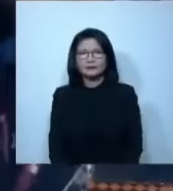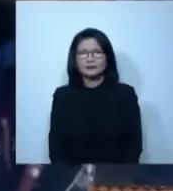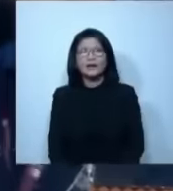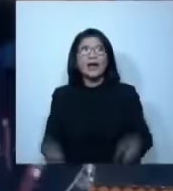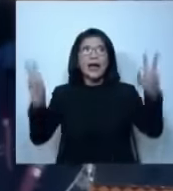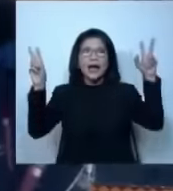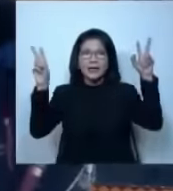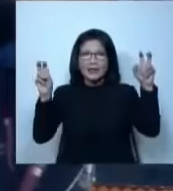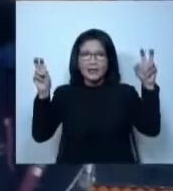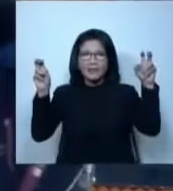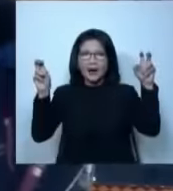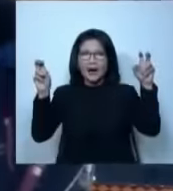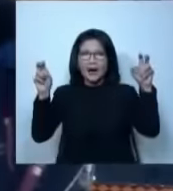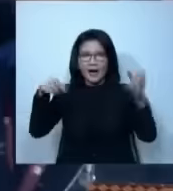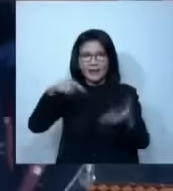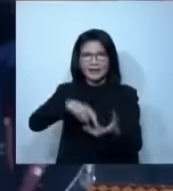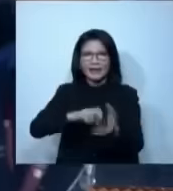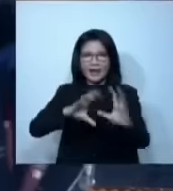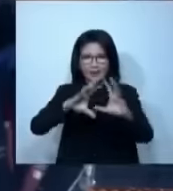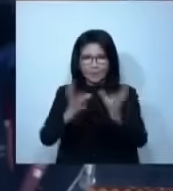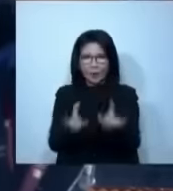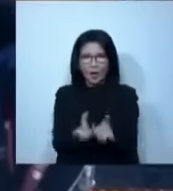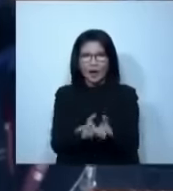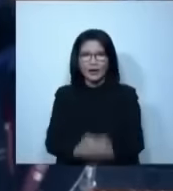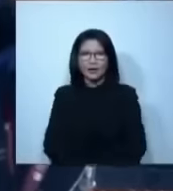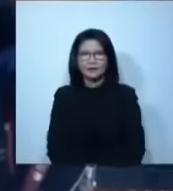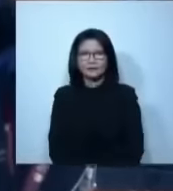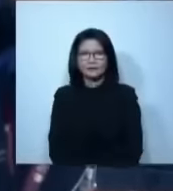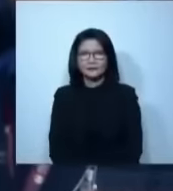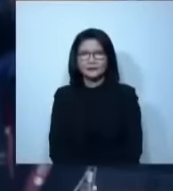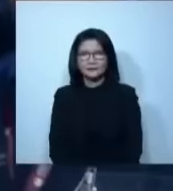Tema yang terdapat di dalam bola.